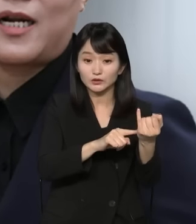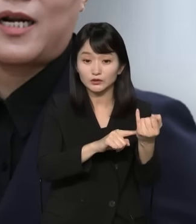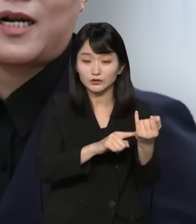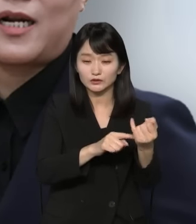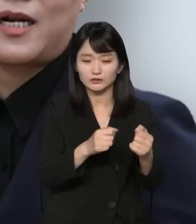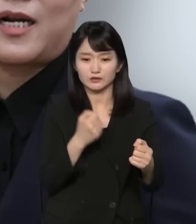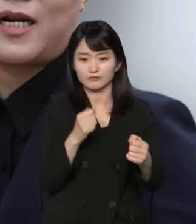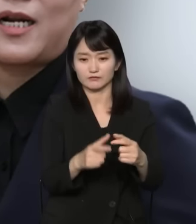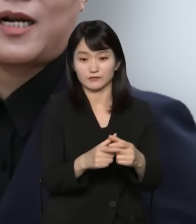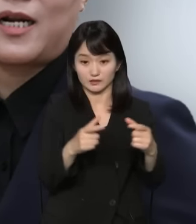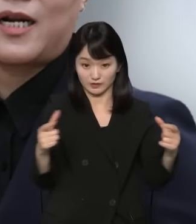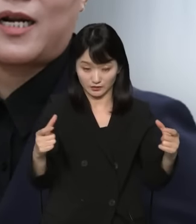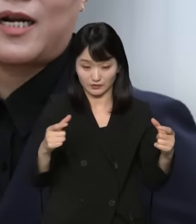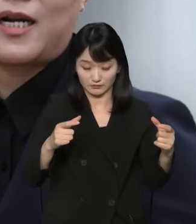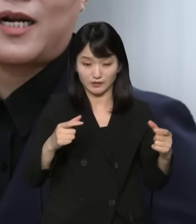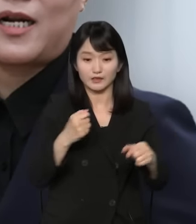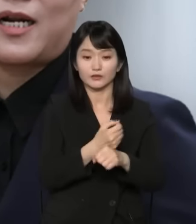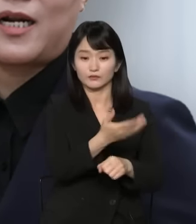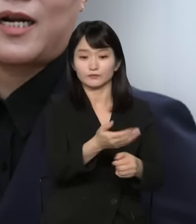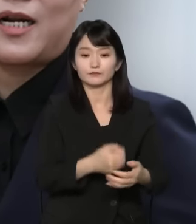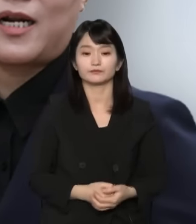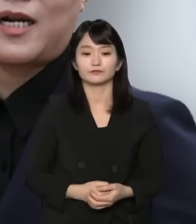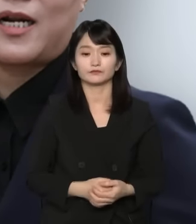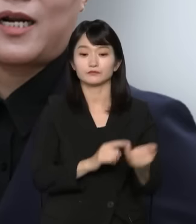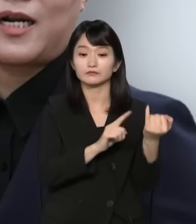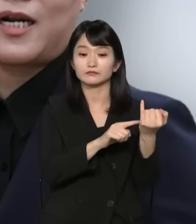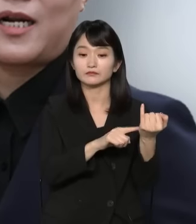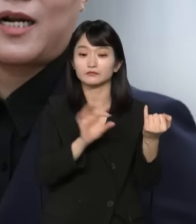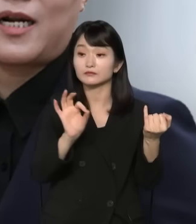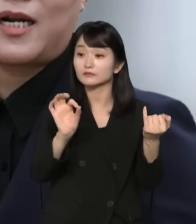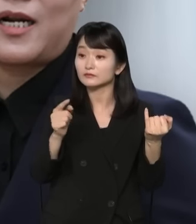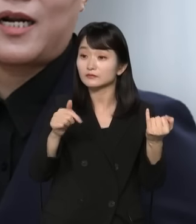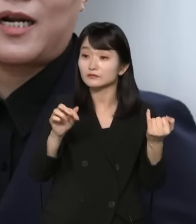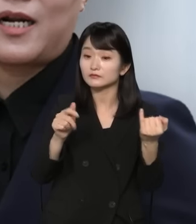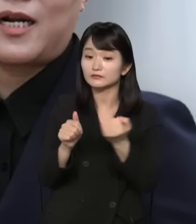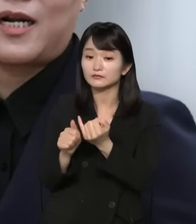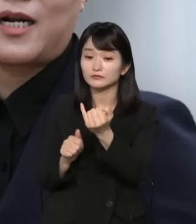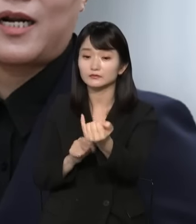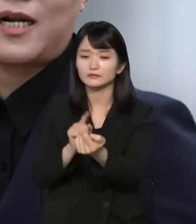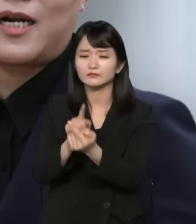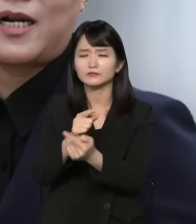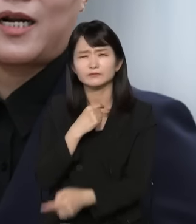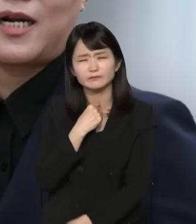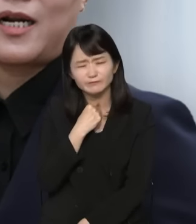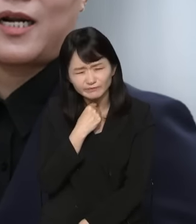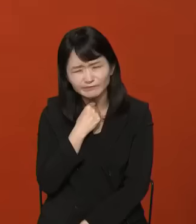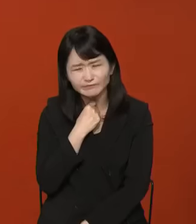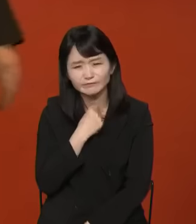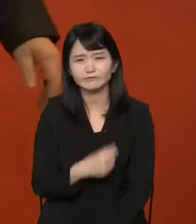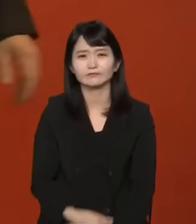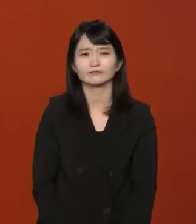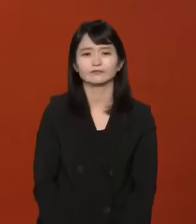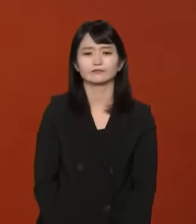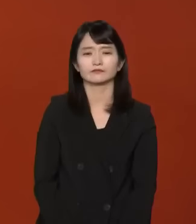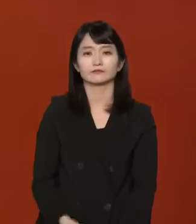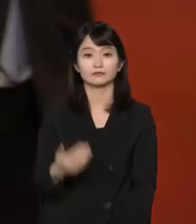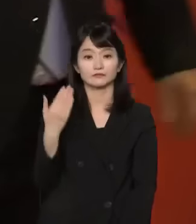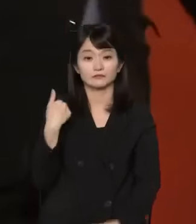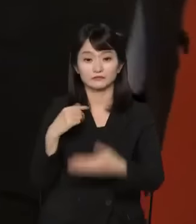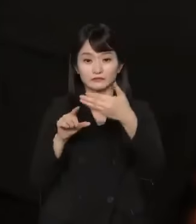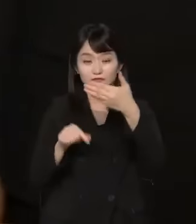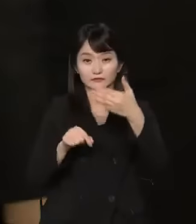하는데 아네 예 자기는 뭐 그 그 안철수 마누라를 만나보고 싶어 죽을려 하대 지난 9월